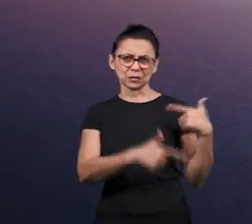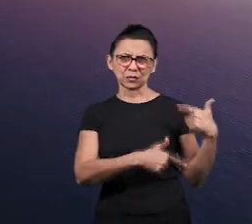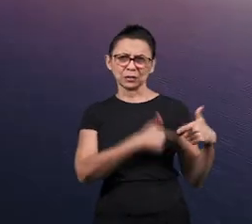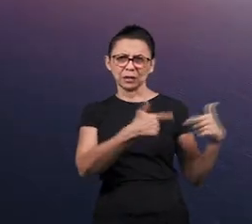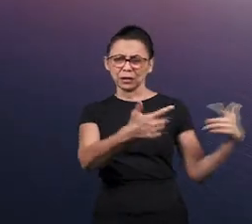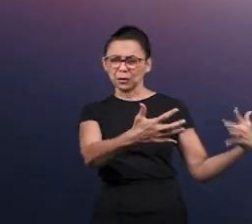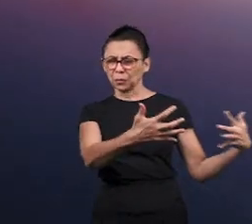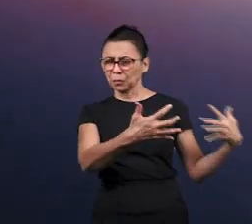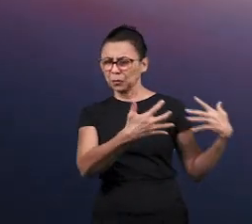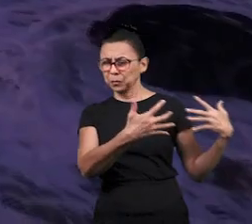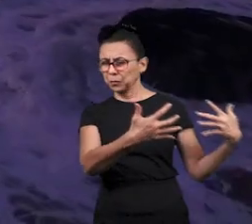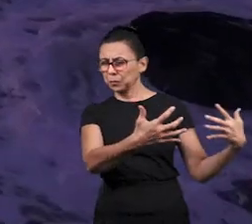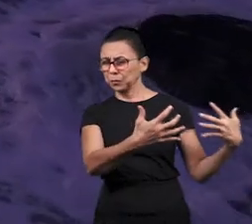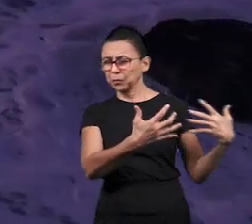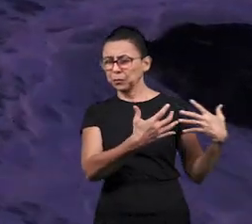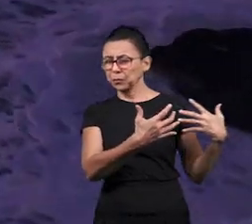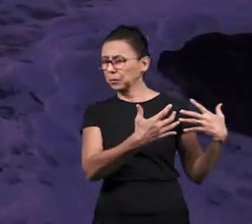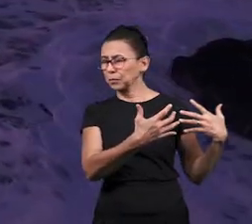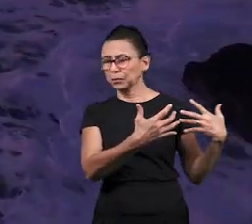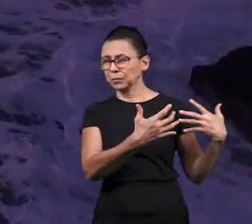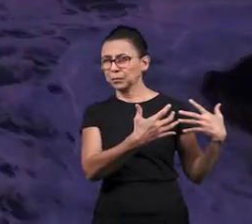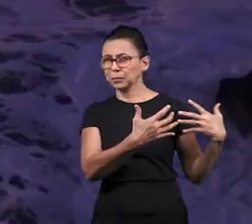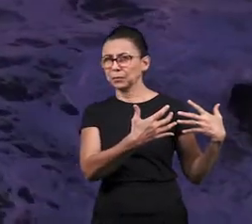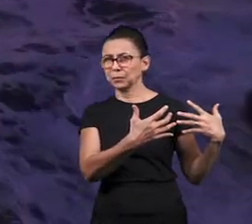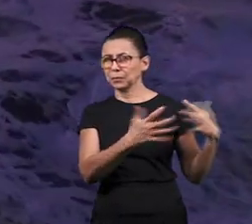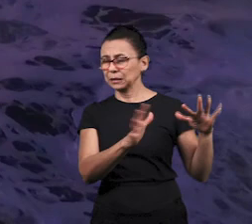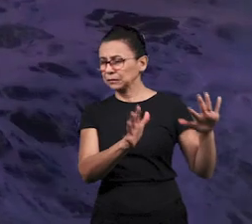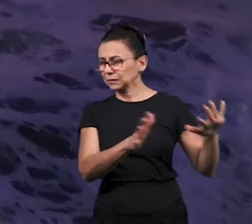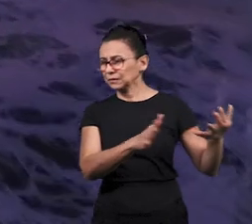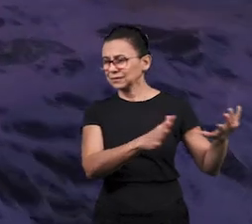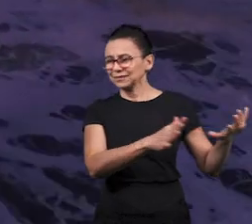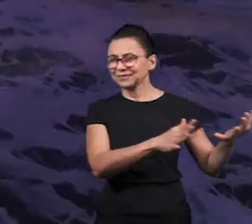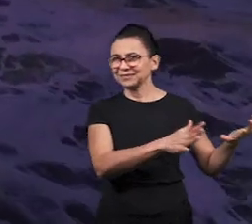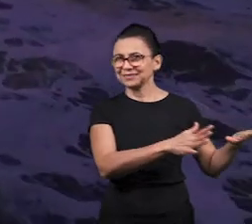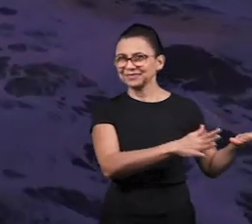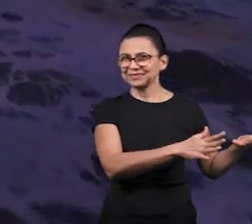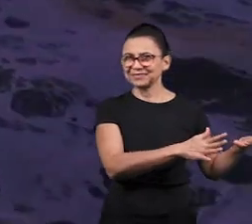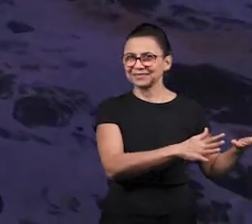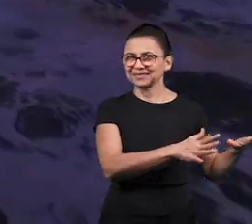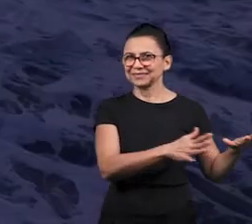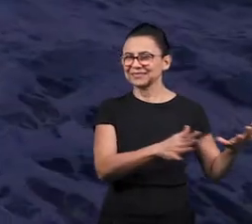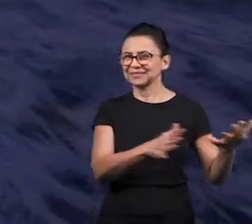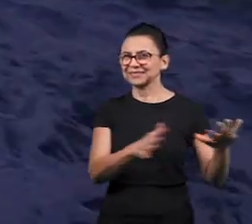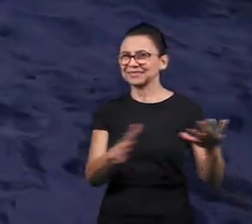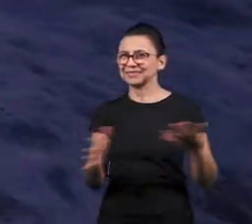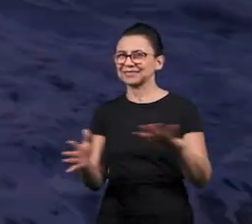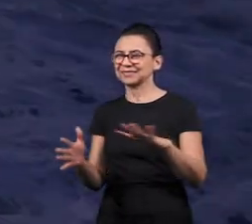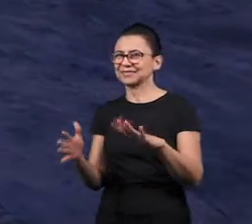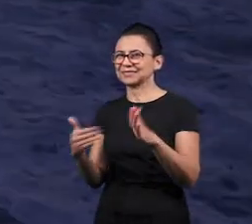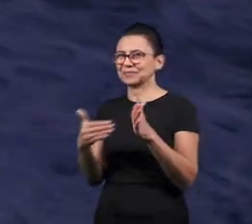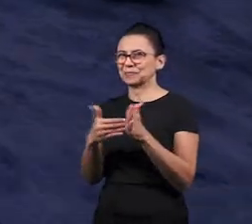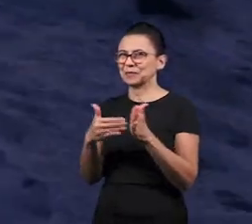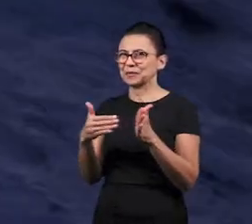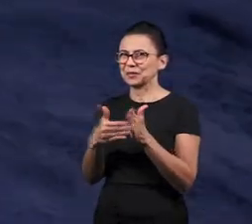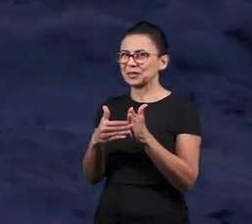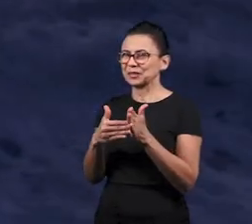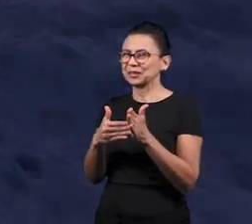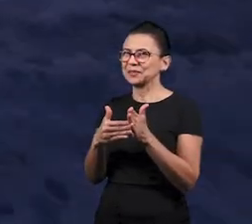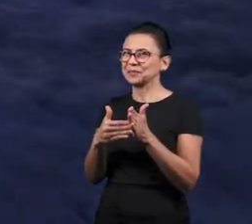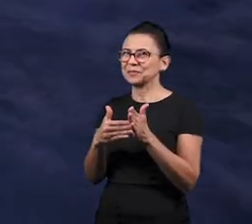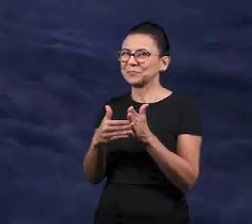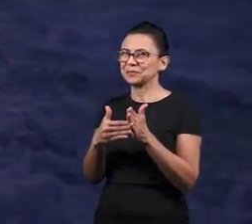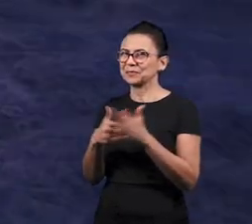As muitas águas não подem